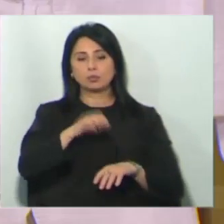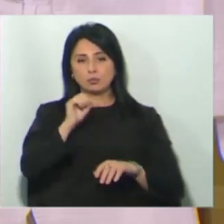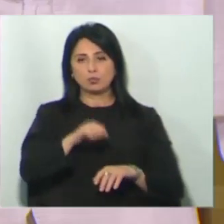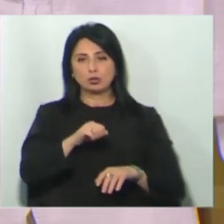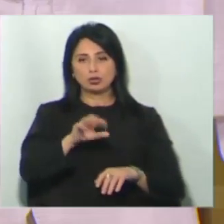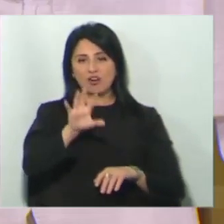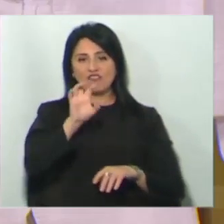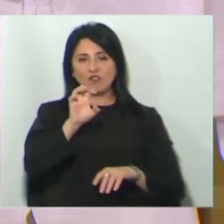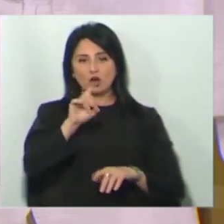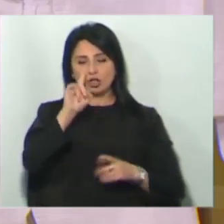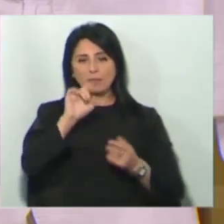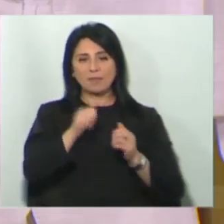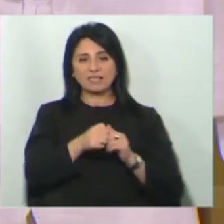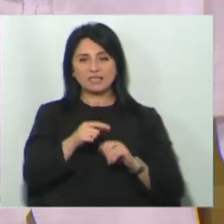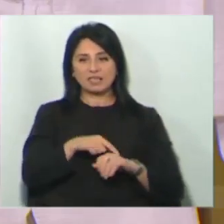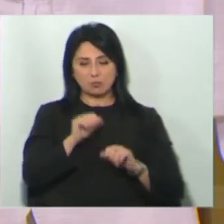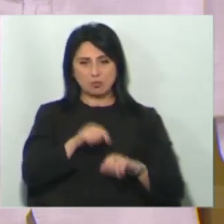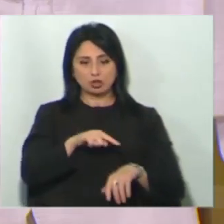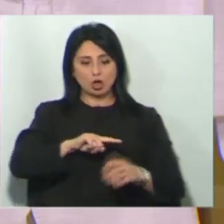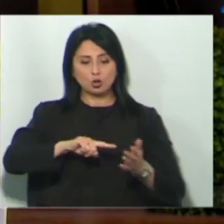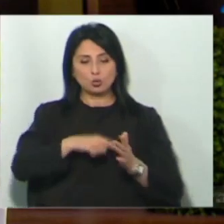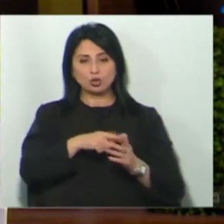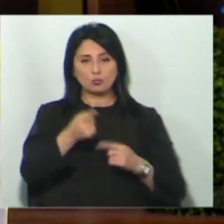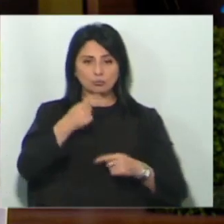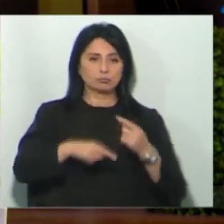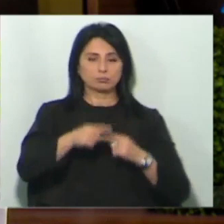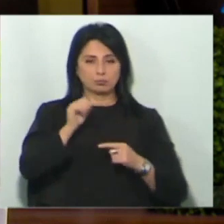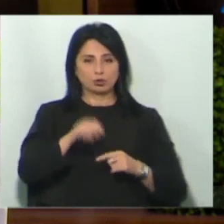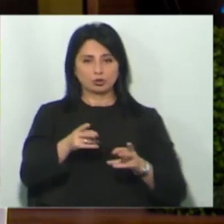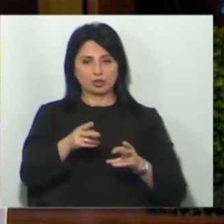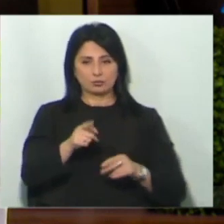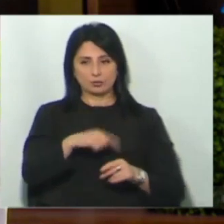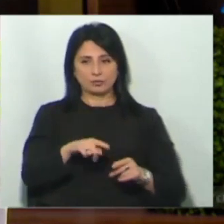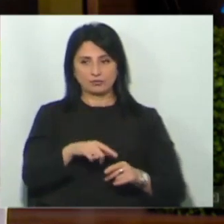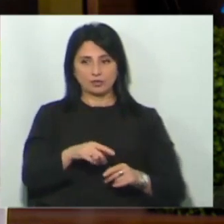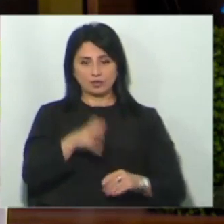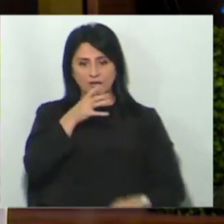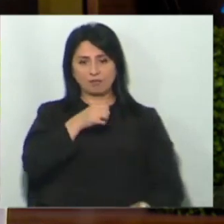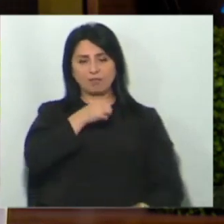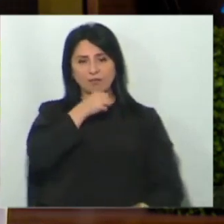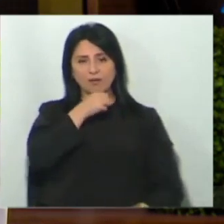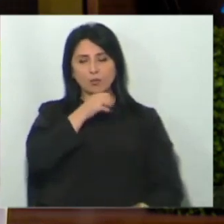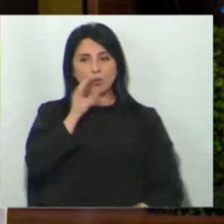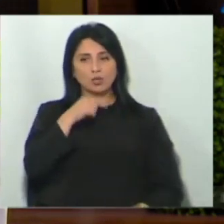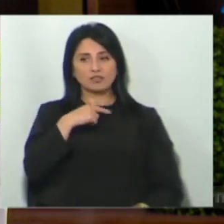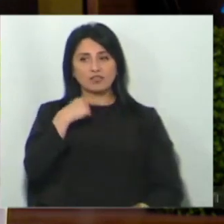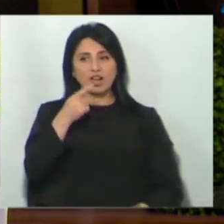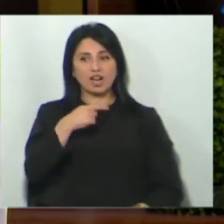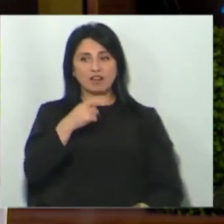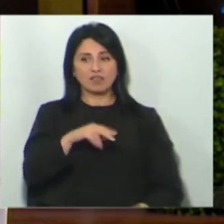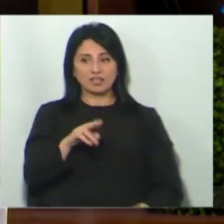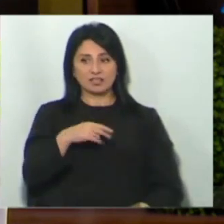եղ սերեպա արգավ ստավիս պունքցիաս, ասետ կոտը, ուգոցուտը խանդազմուլ ասակշի, ռոտիսա չույն լապ